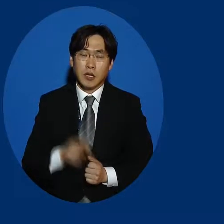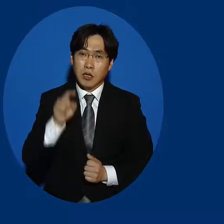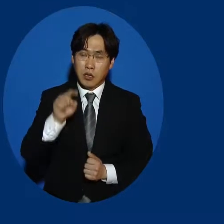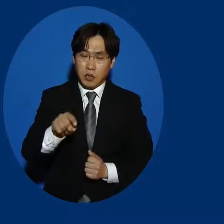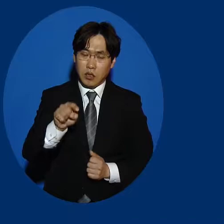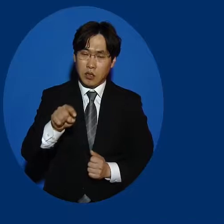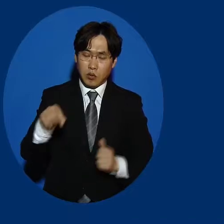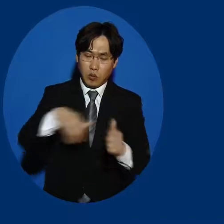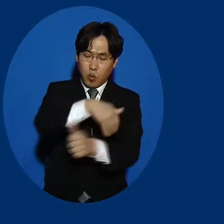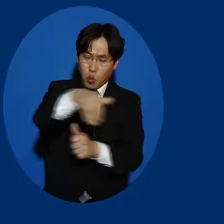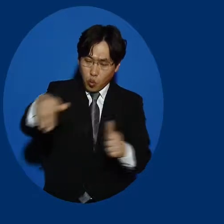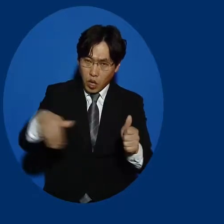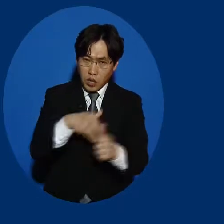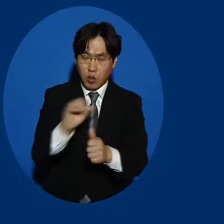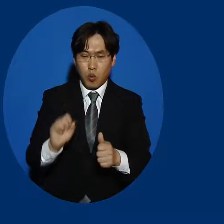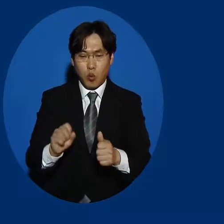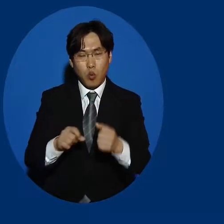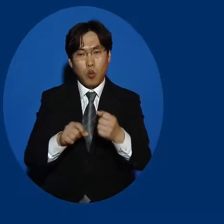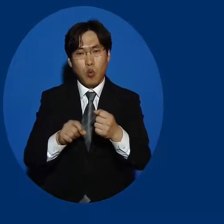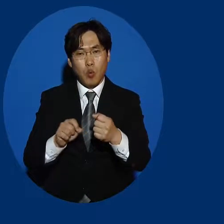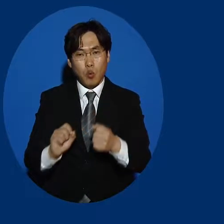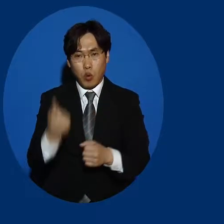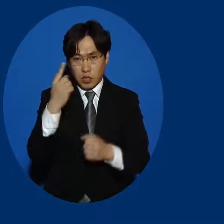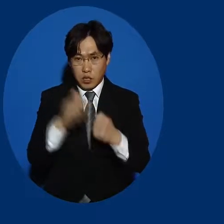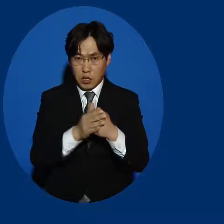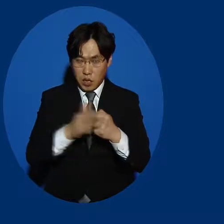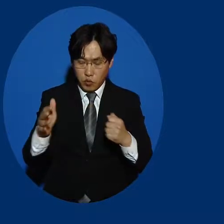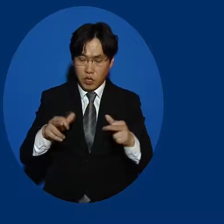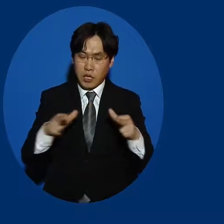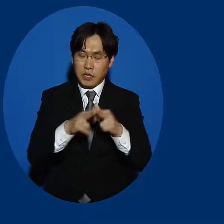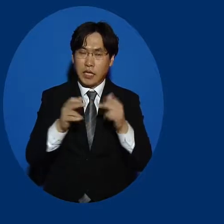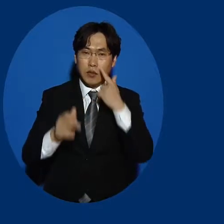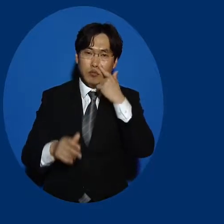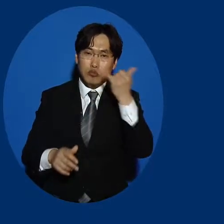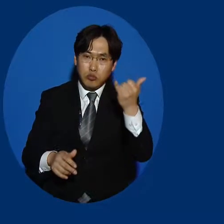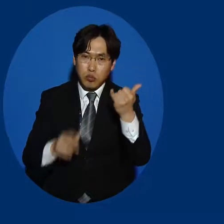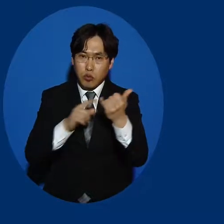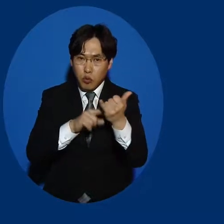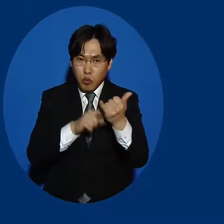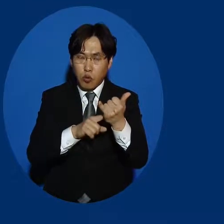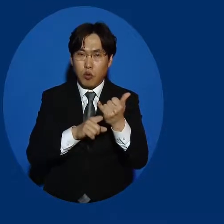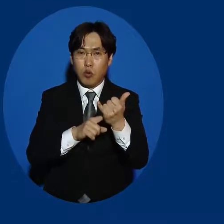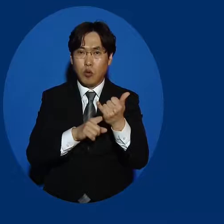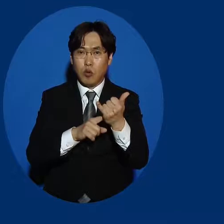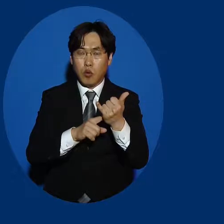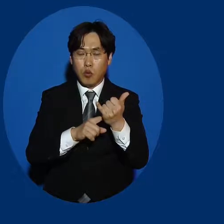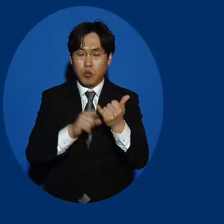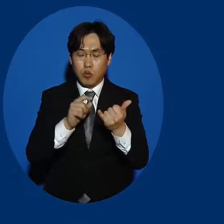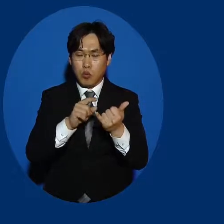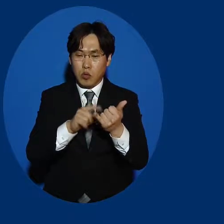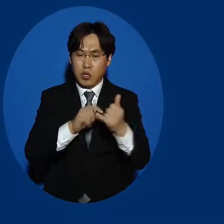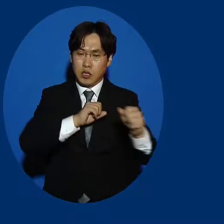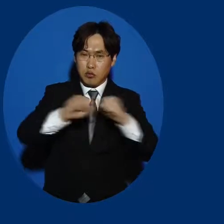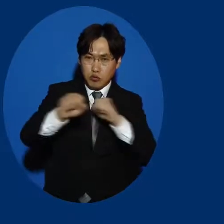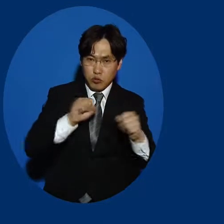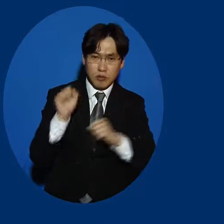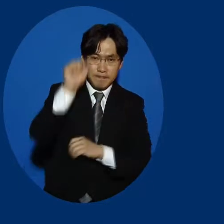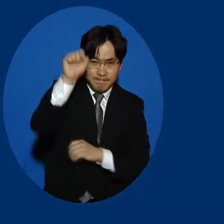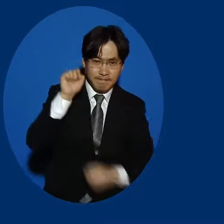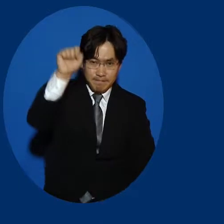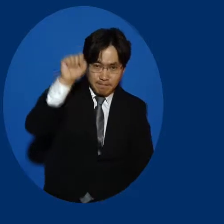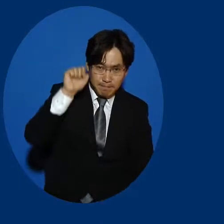이러한 환경들로 인해서 장애인 부모님들의 운동이 적극적으로 전개되었고,